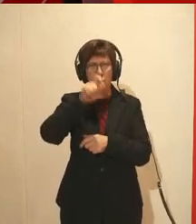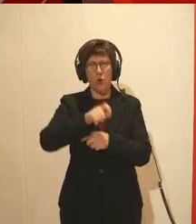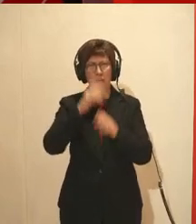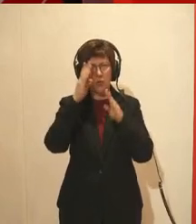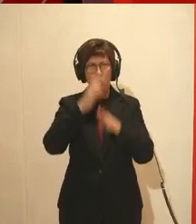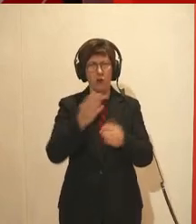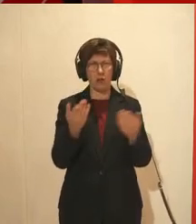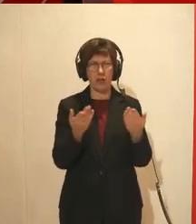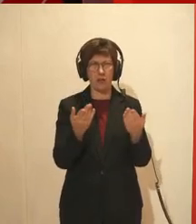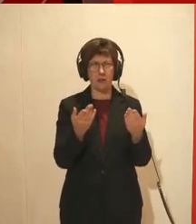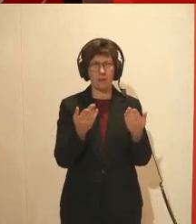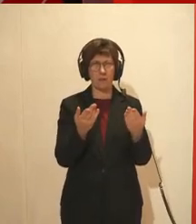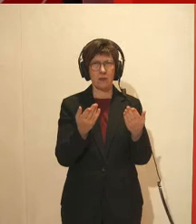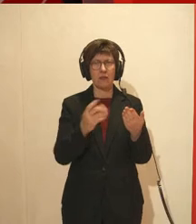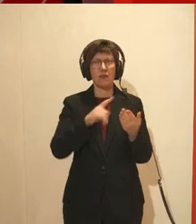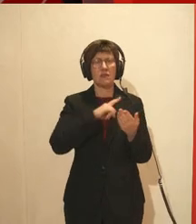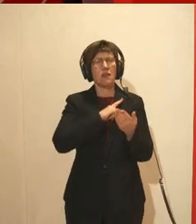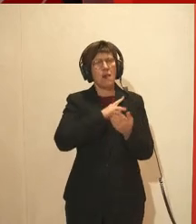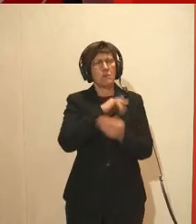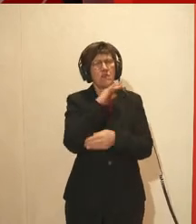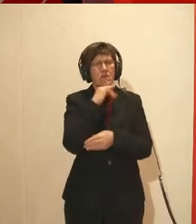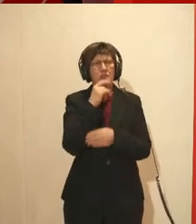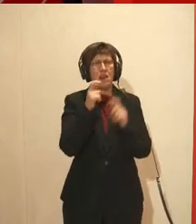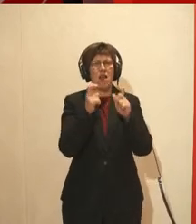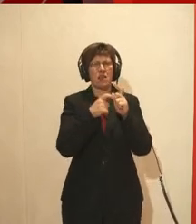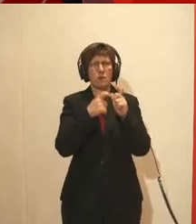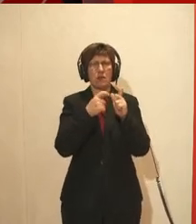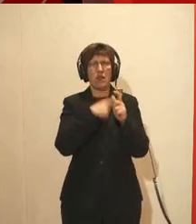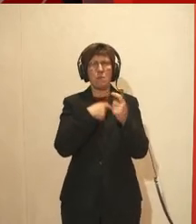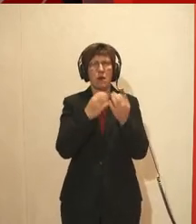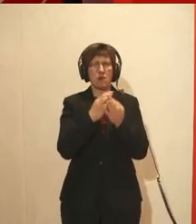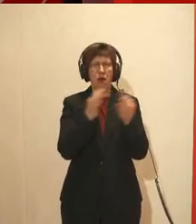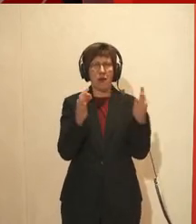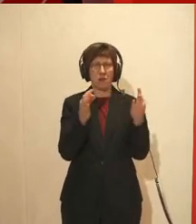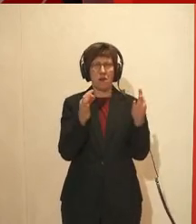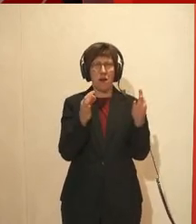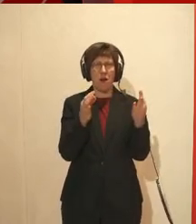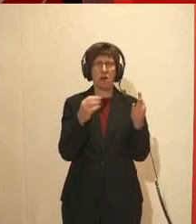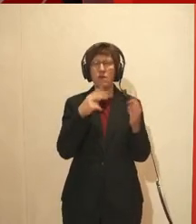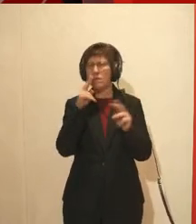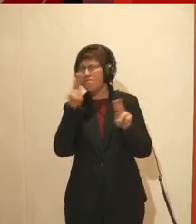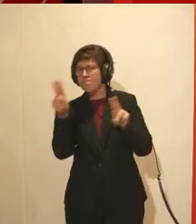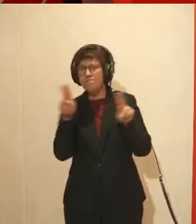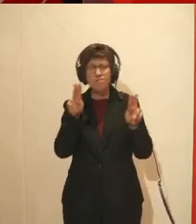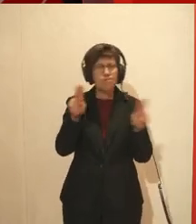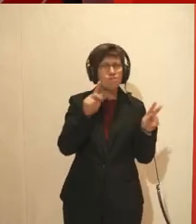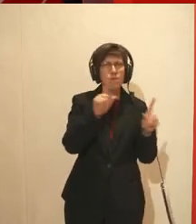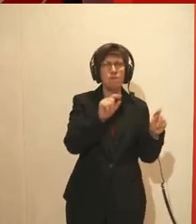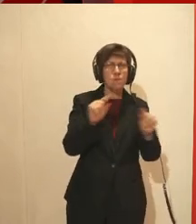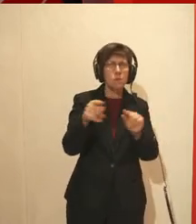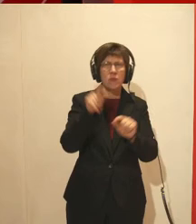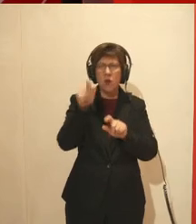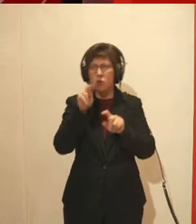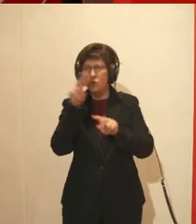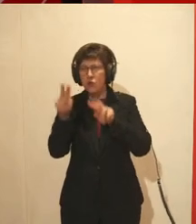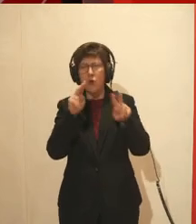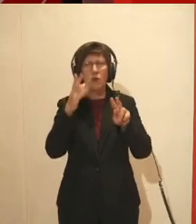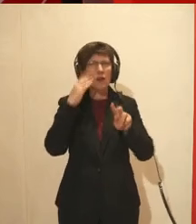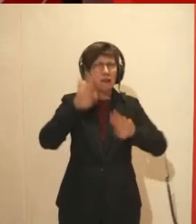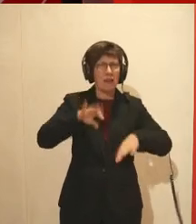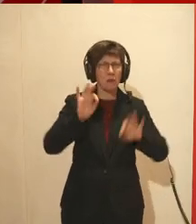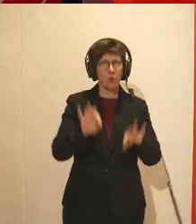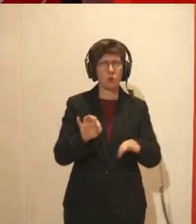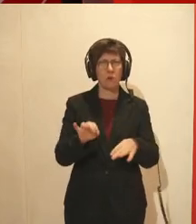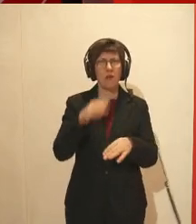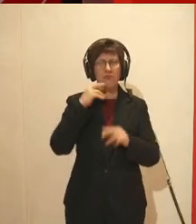konkret ich habe auf vielen spd parteitagen mich umgeschaut und diejenigen angeschaut die ich gut kenne und